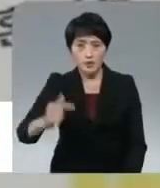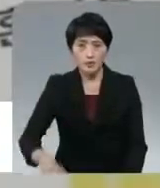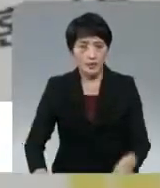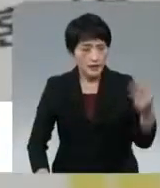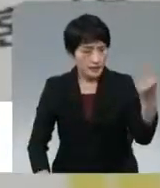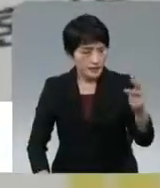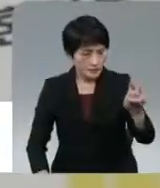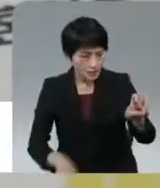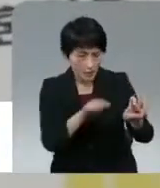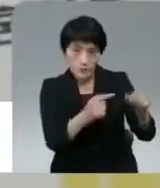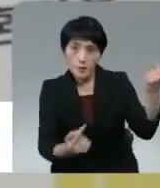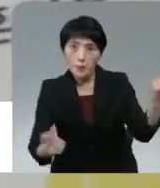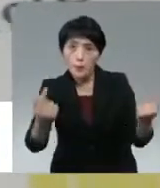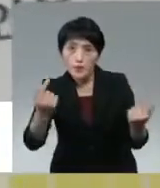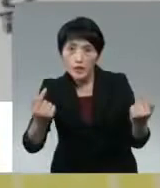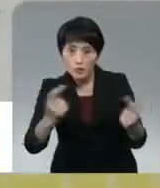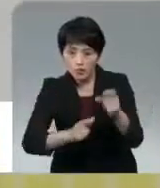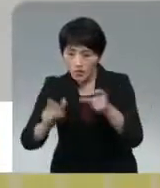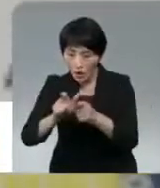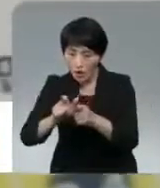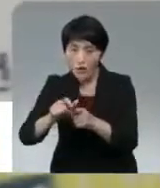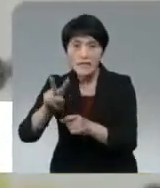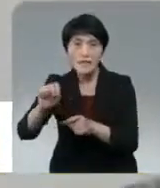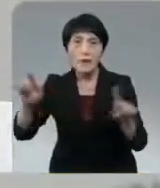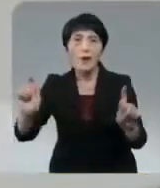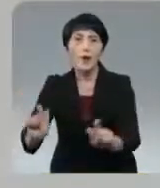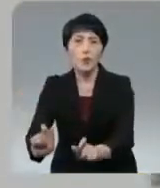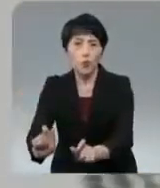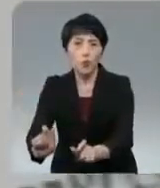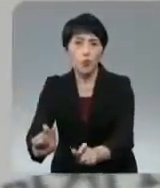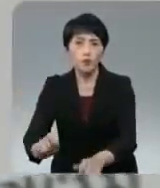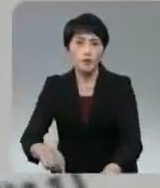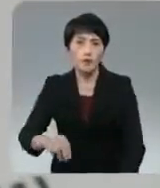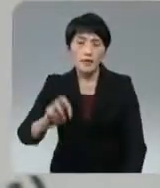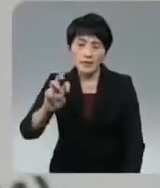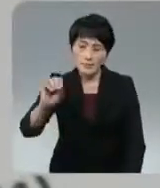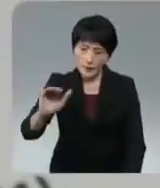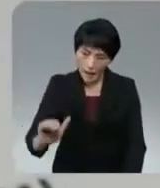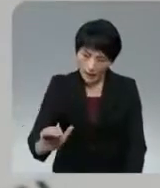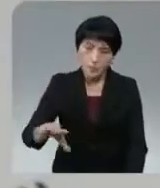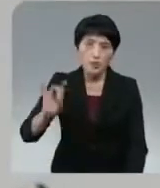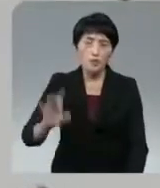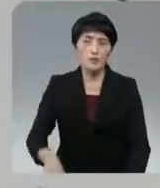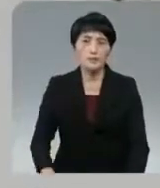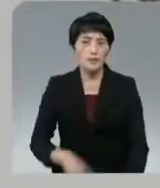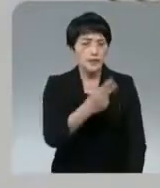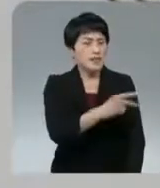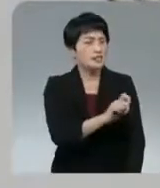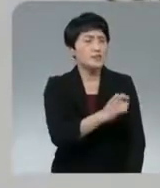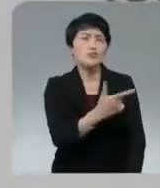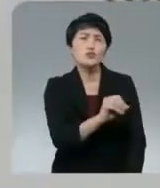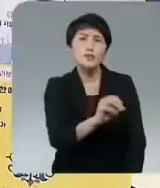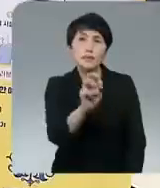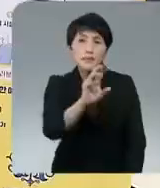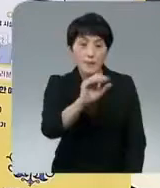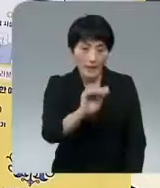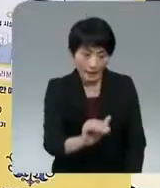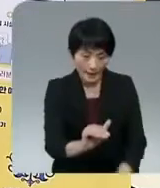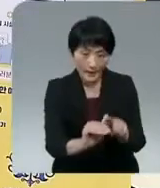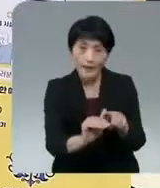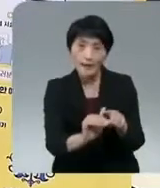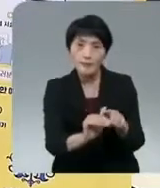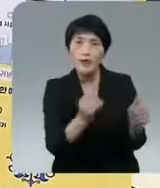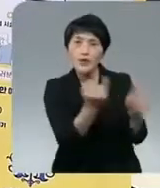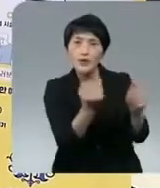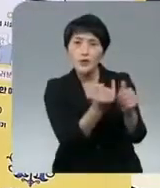193.000 không giảm hơn 20.000 cặp 6,5 2020 bước giảm sâu nhất trong vòng 49 năm qua số